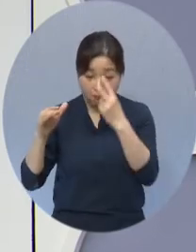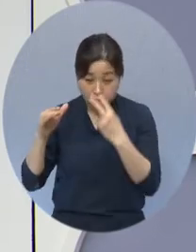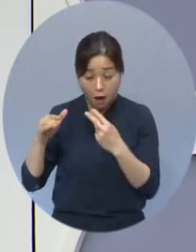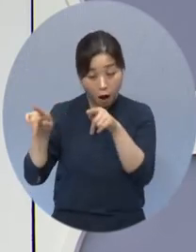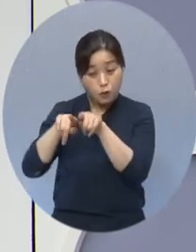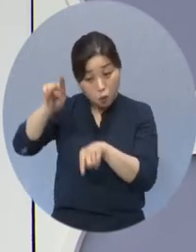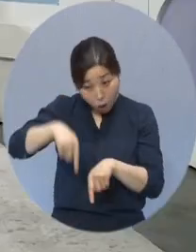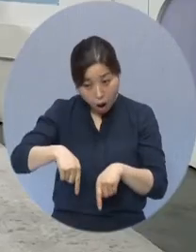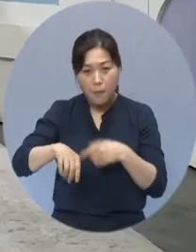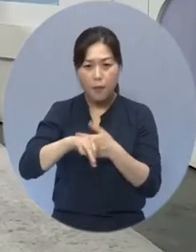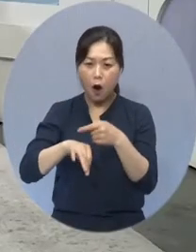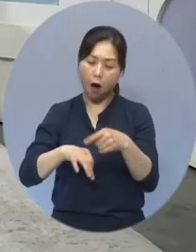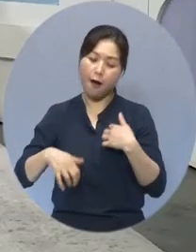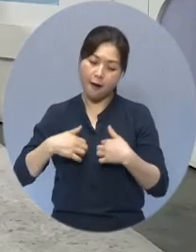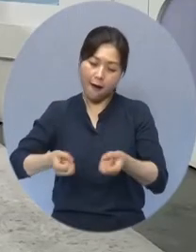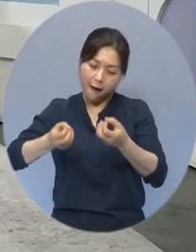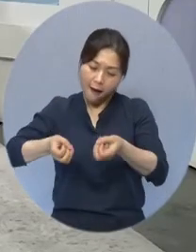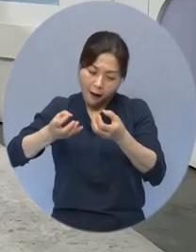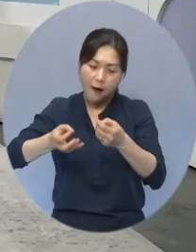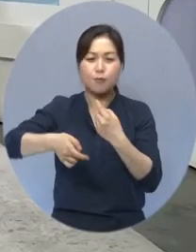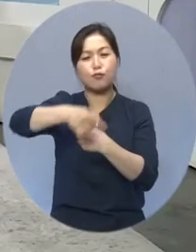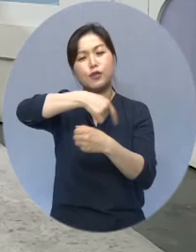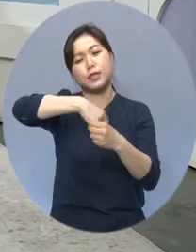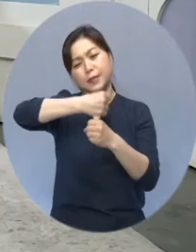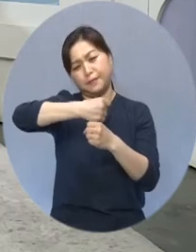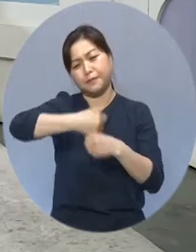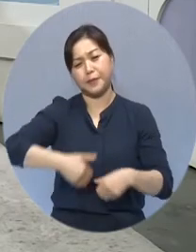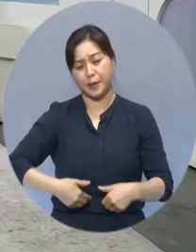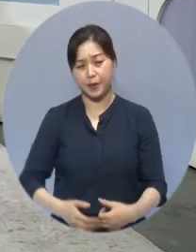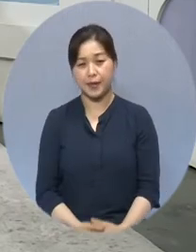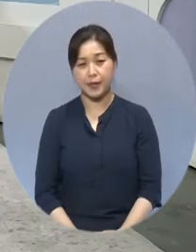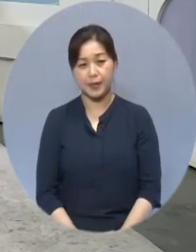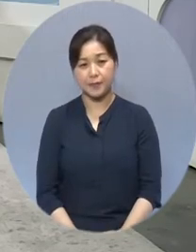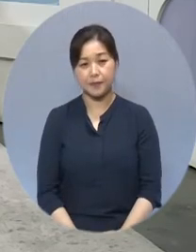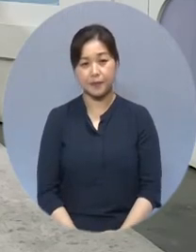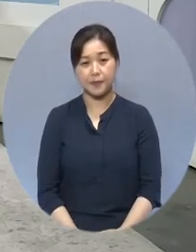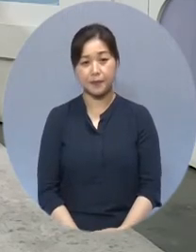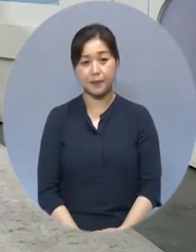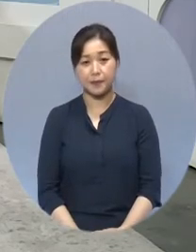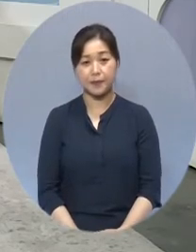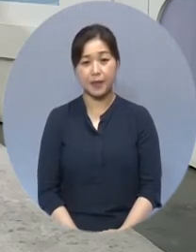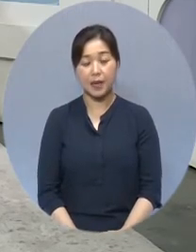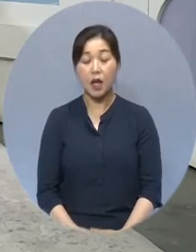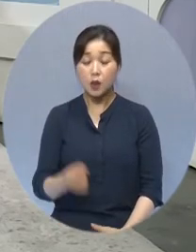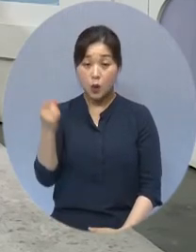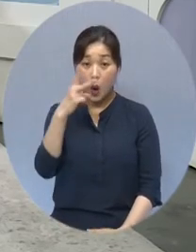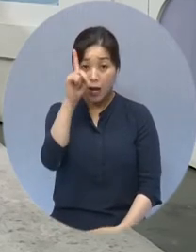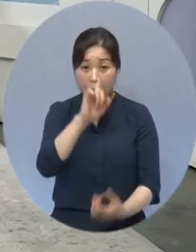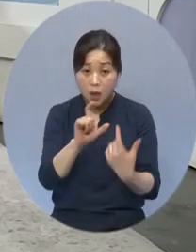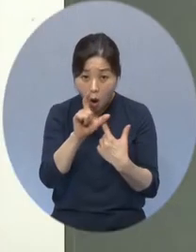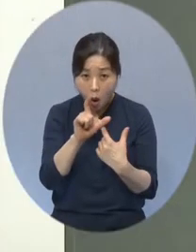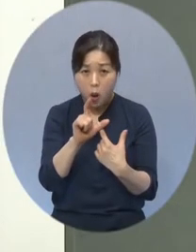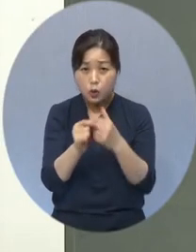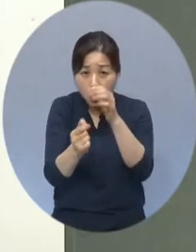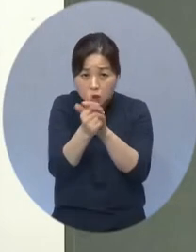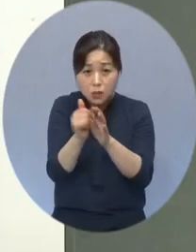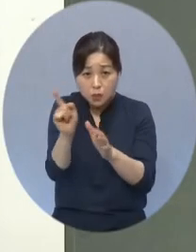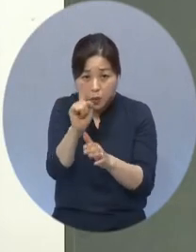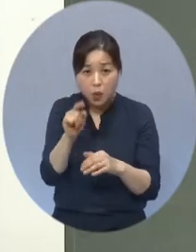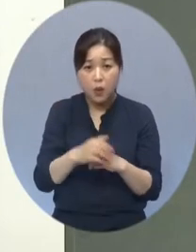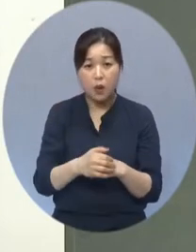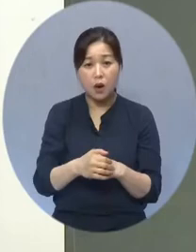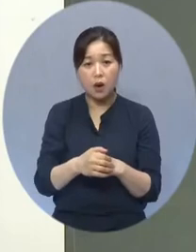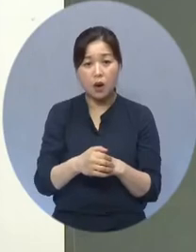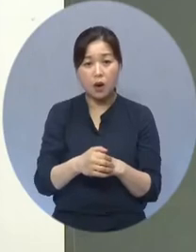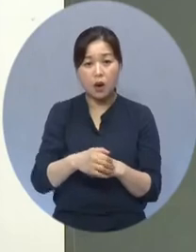될 것 같아요. 아, 그렇습니다. 그런데 네. 또 용인시에서는 또 한 가지 특별한 것이 셀프